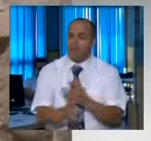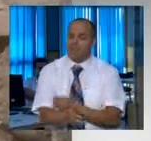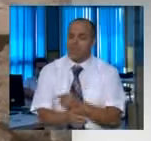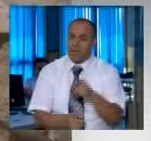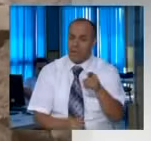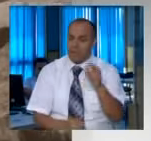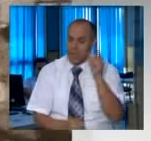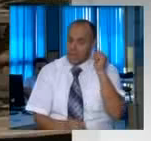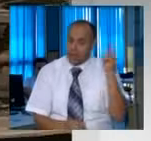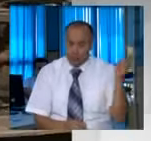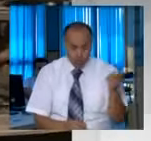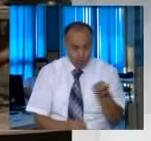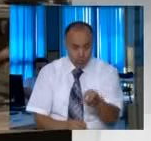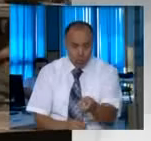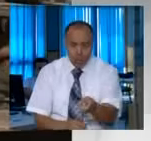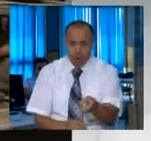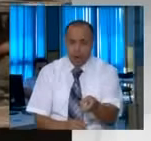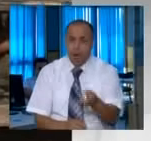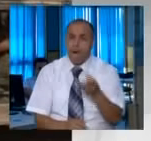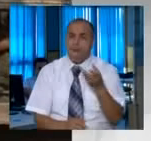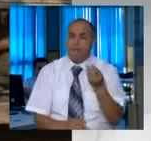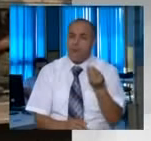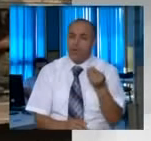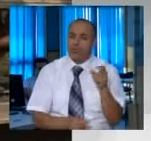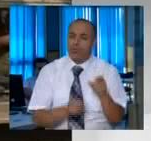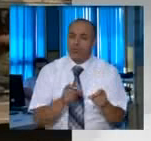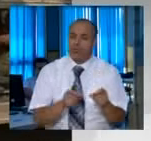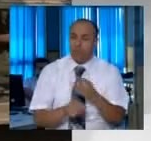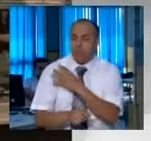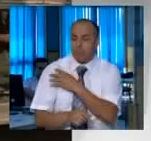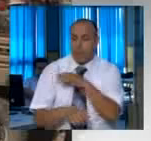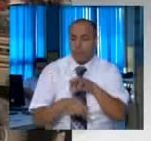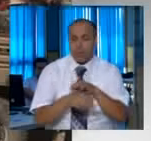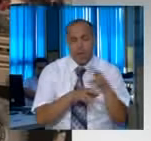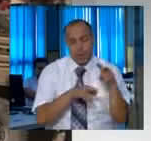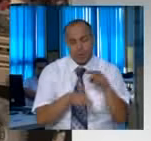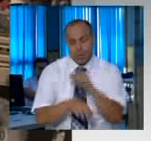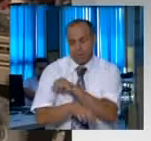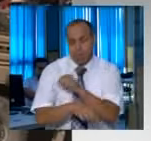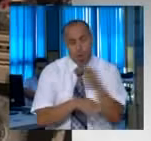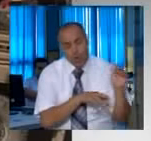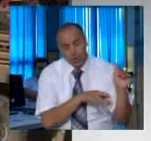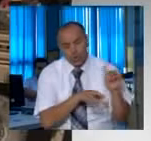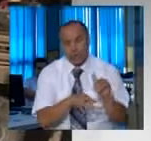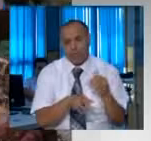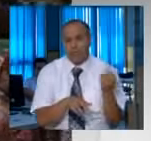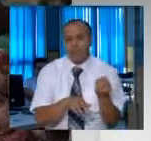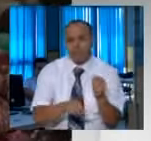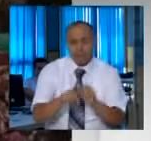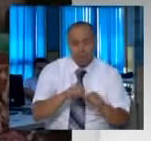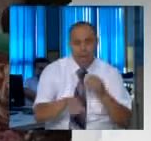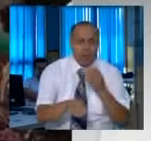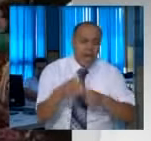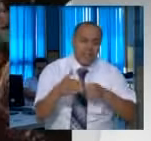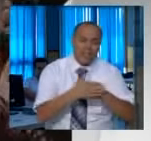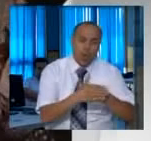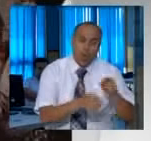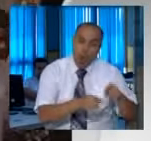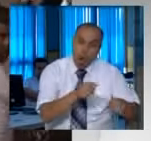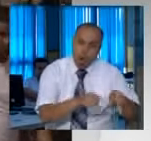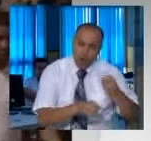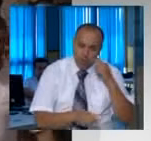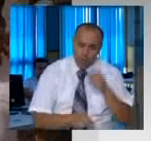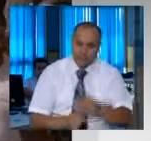الجهوي بالقصرين وقيام عدد هام من الإطارات الطبية وشبه الطبية بإسعاف المصابين على عين